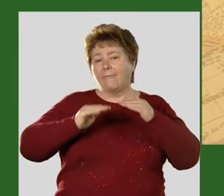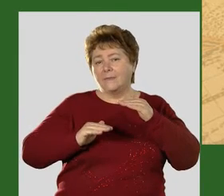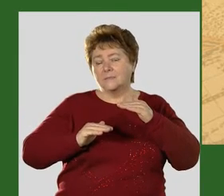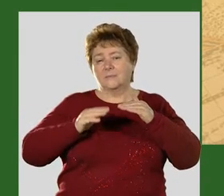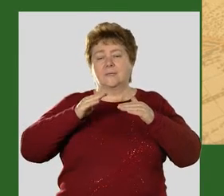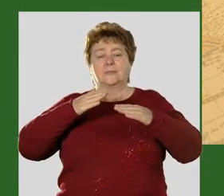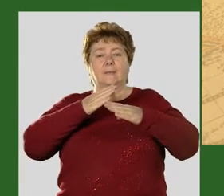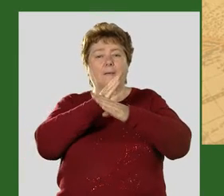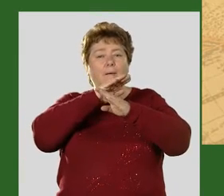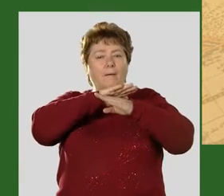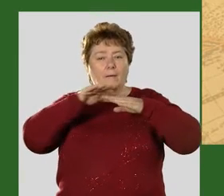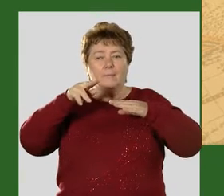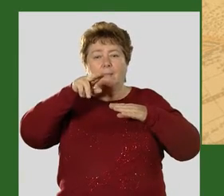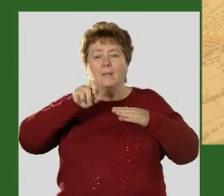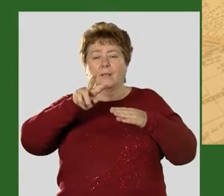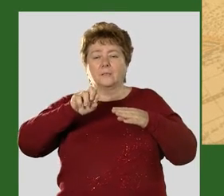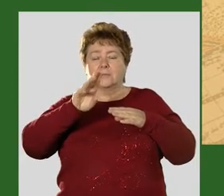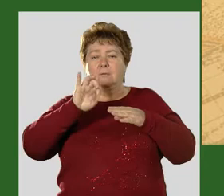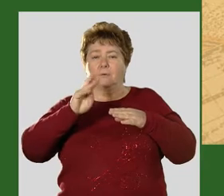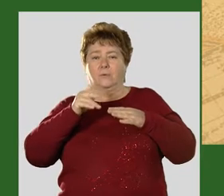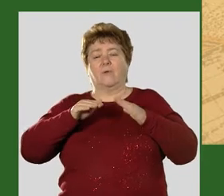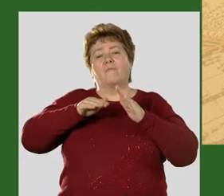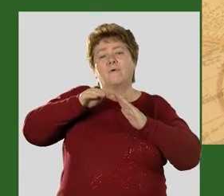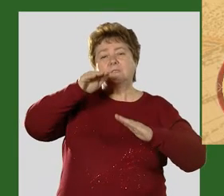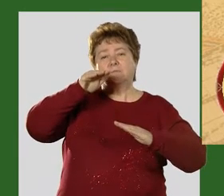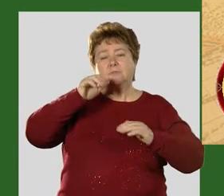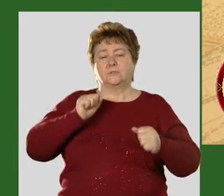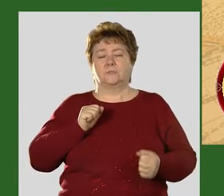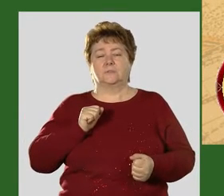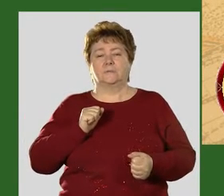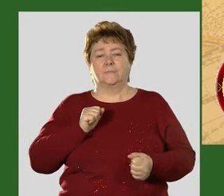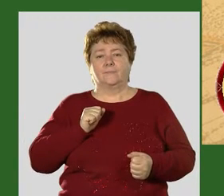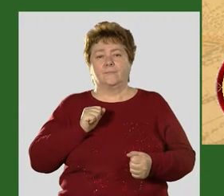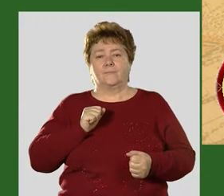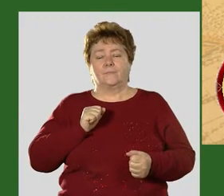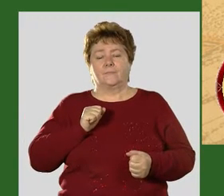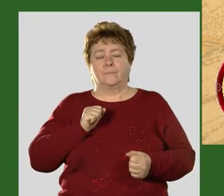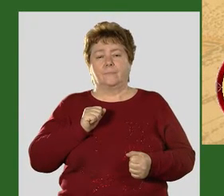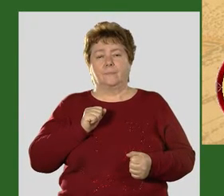Низменность, хребет, плоскогорье, возвышенность.